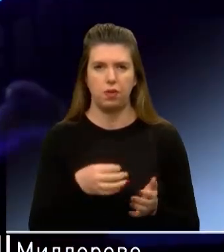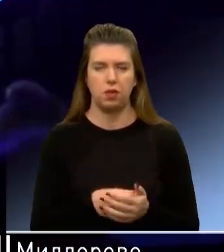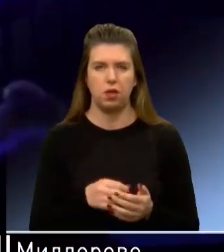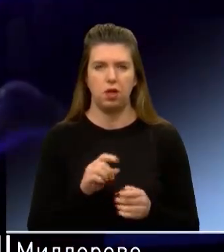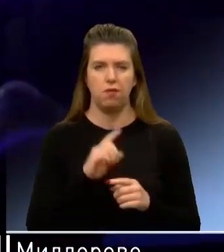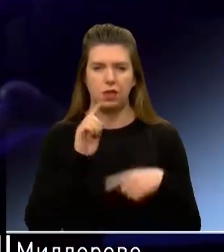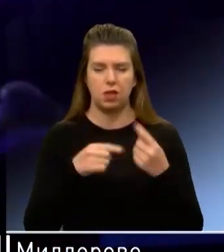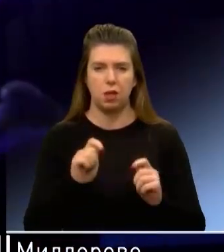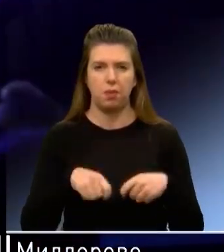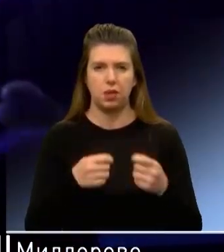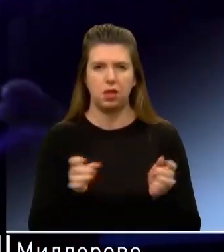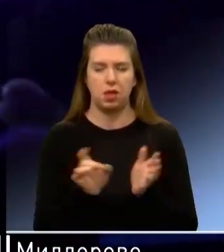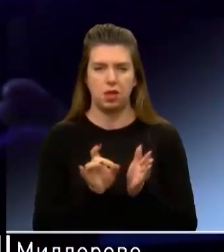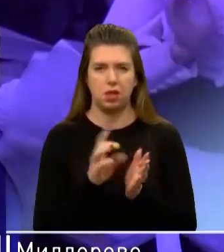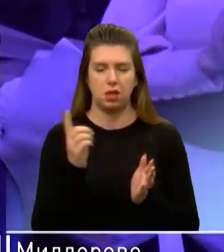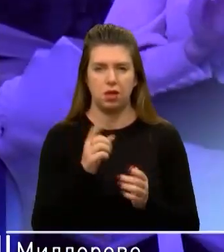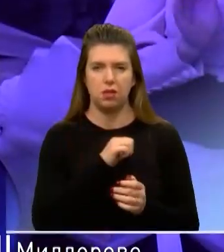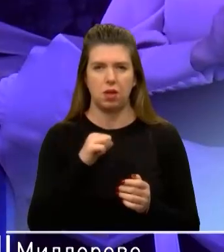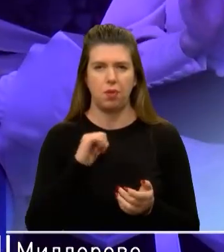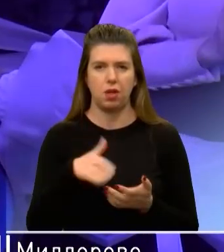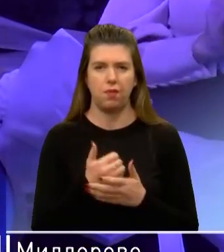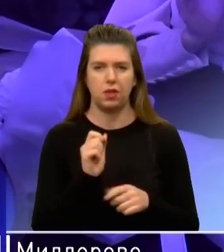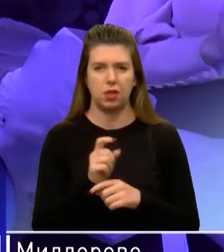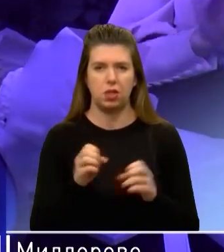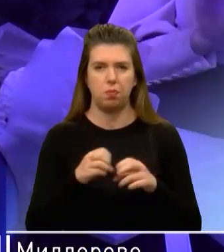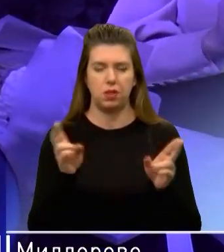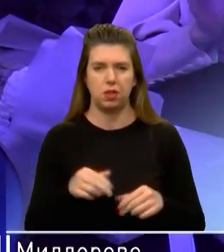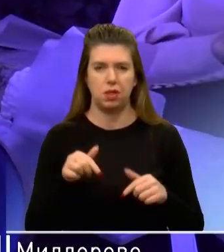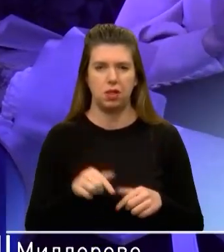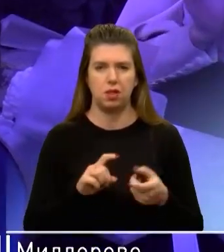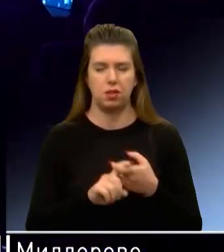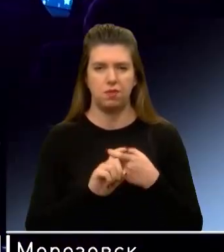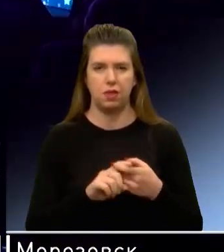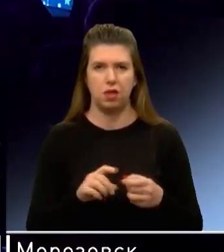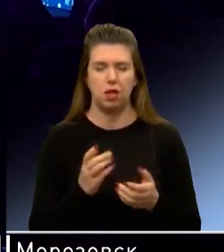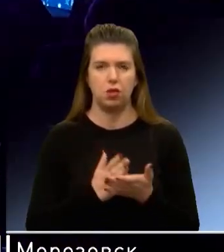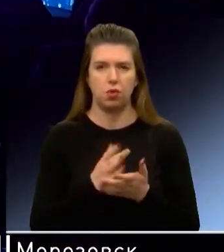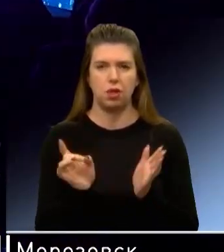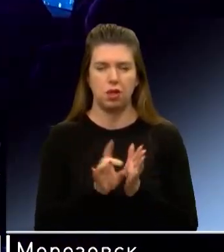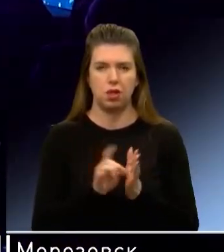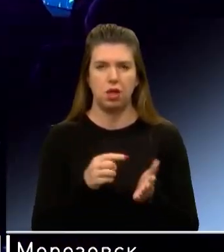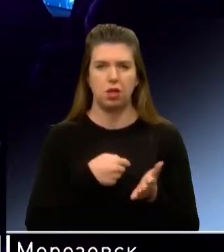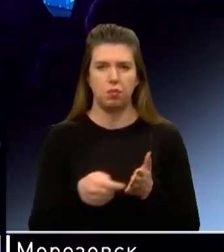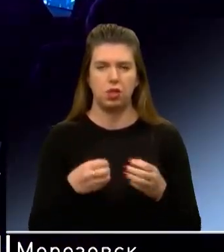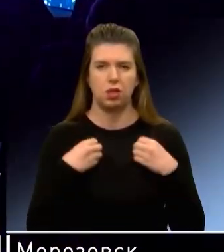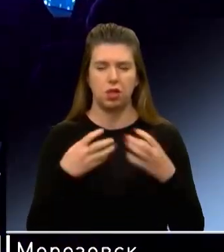бесперебойная подача электроэнергии одна из главных задач специалистов этой сферы заслуги Энергетик